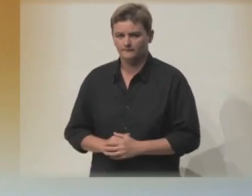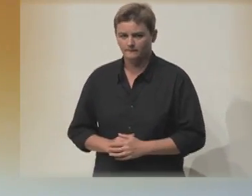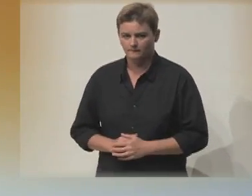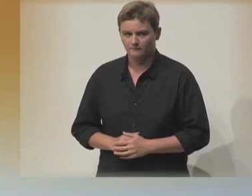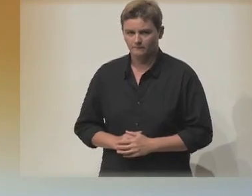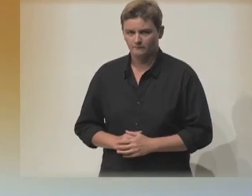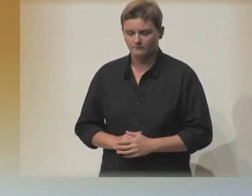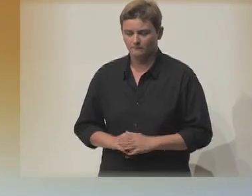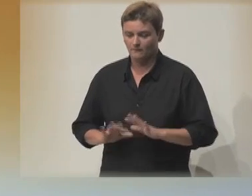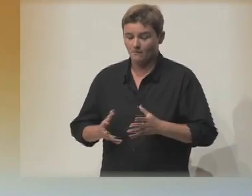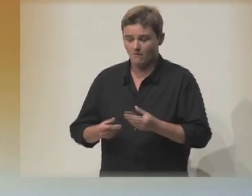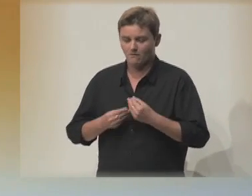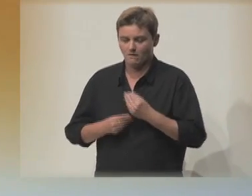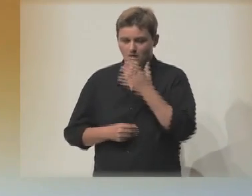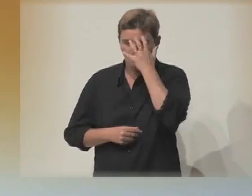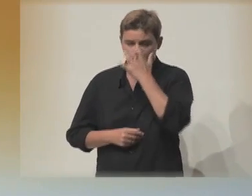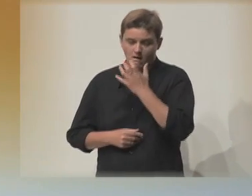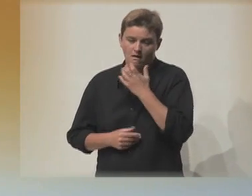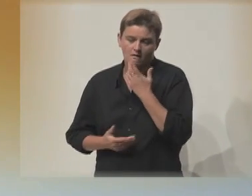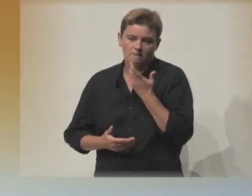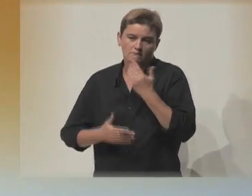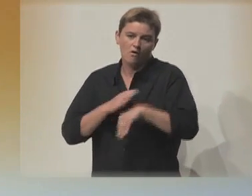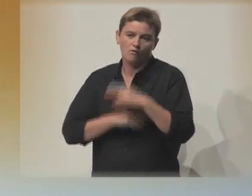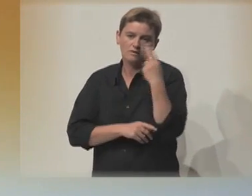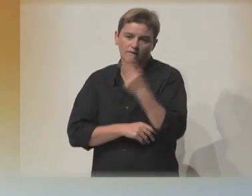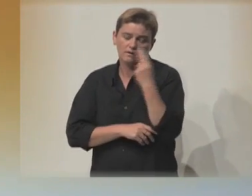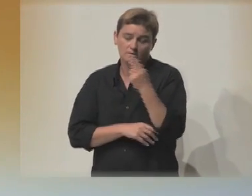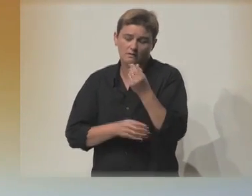Comment ne pas être affligé de voir ce qui se passe à l'université?